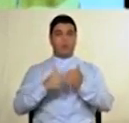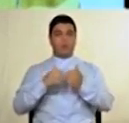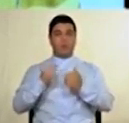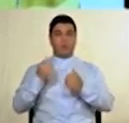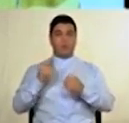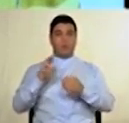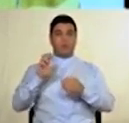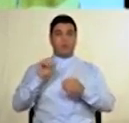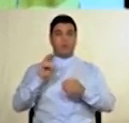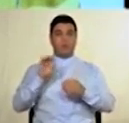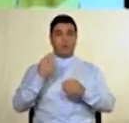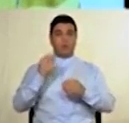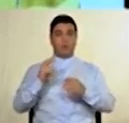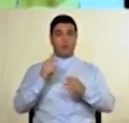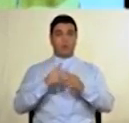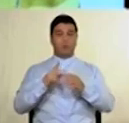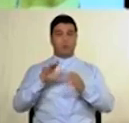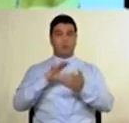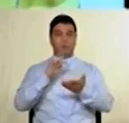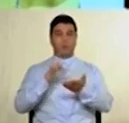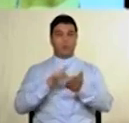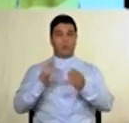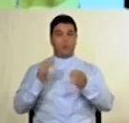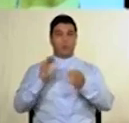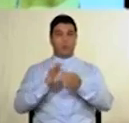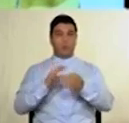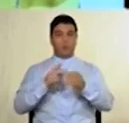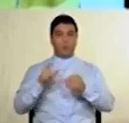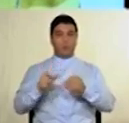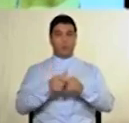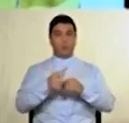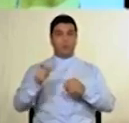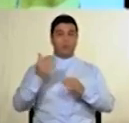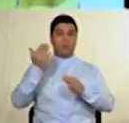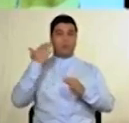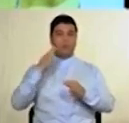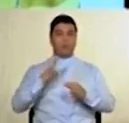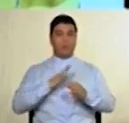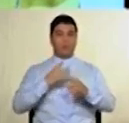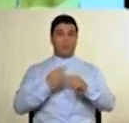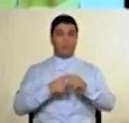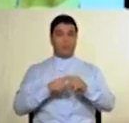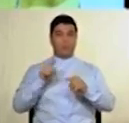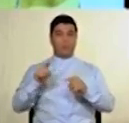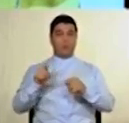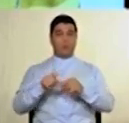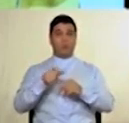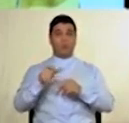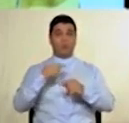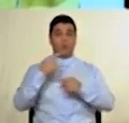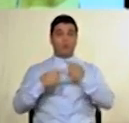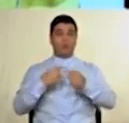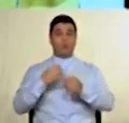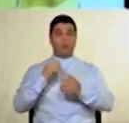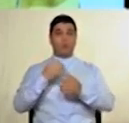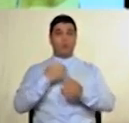Badaxshon o'lkasini bog'lab turuvchi dastlabki, demak, Lal yo'li mavjud bo'lgan va ushbu Lal yo'li deb atalishining